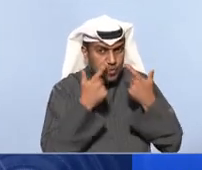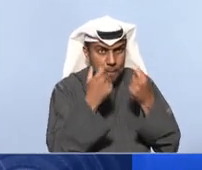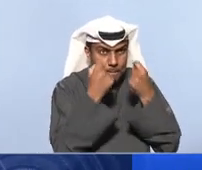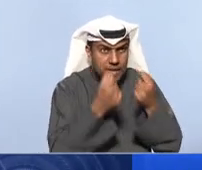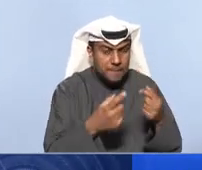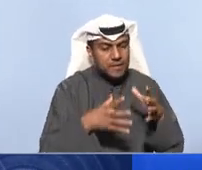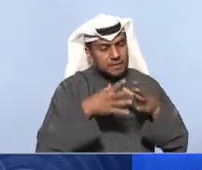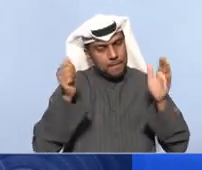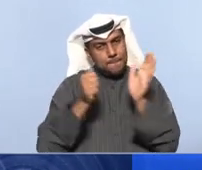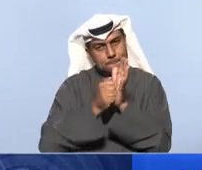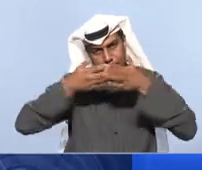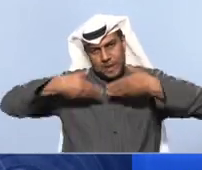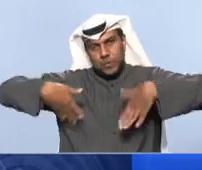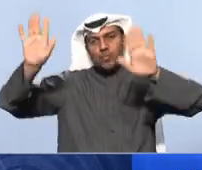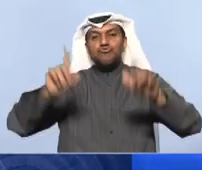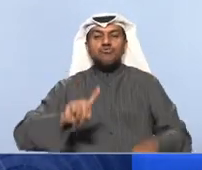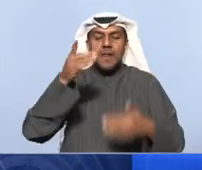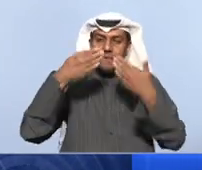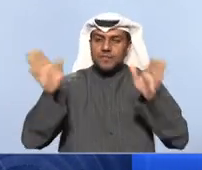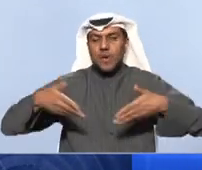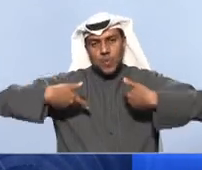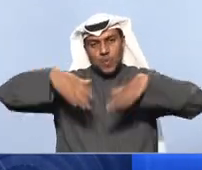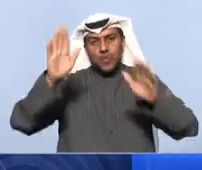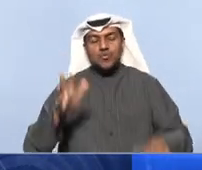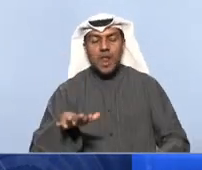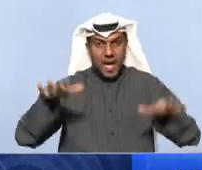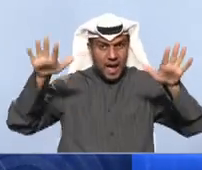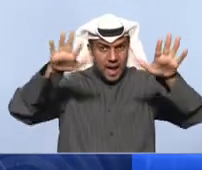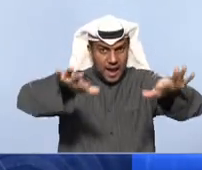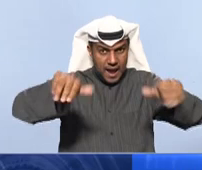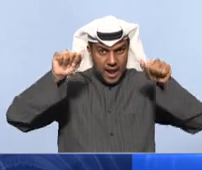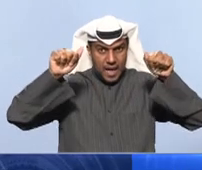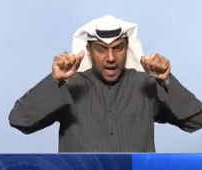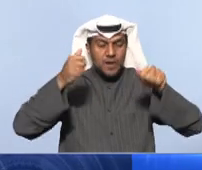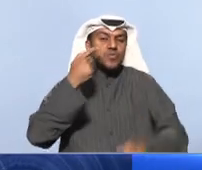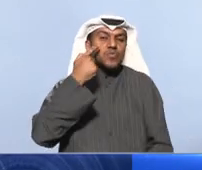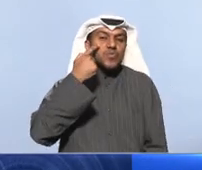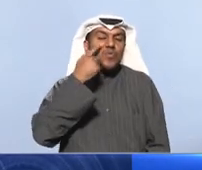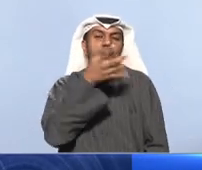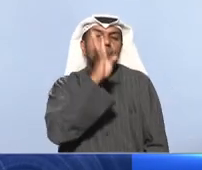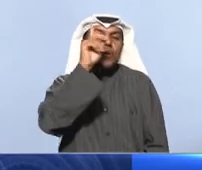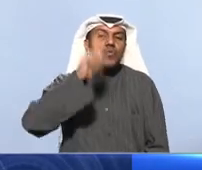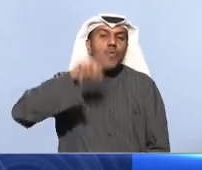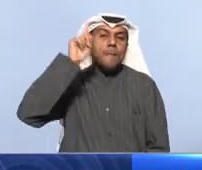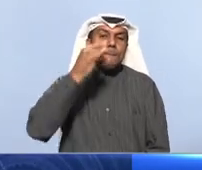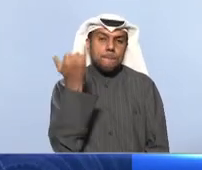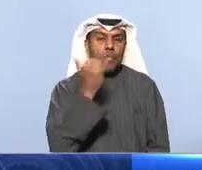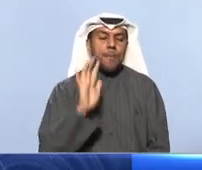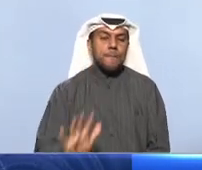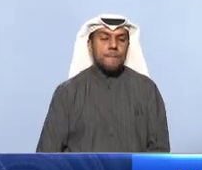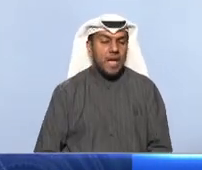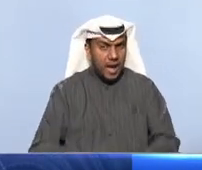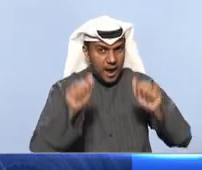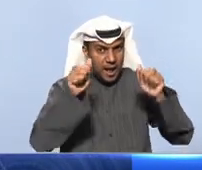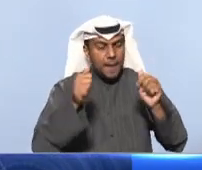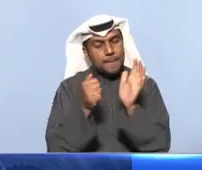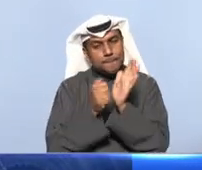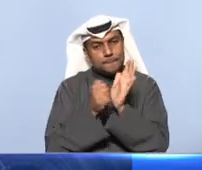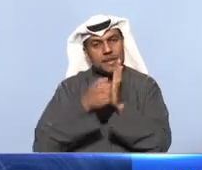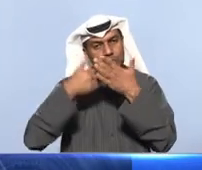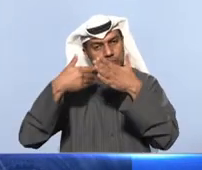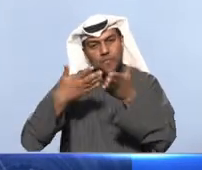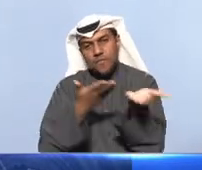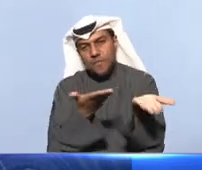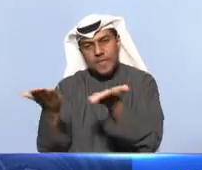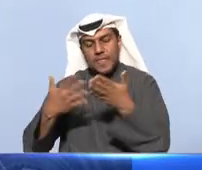حياتهم اليومية بشكل طبيعي بعد انتهاء فترة الحجر الصحي. ما زلنا نعمل في